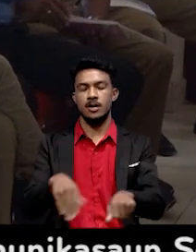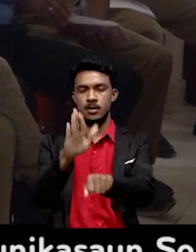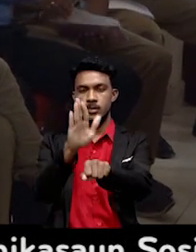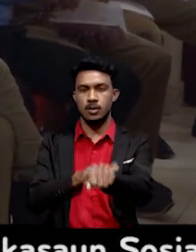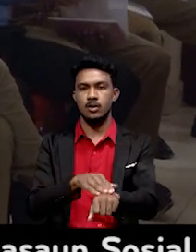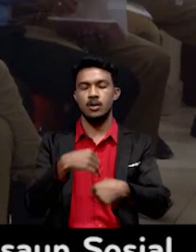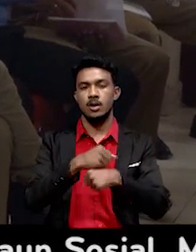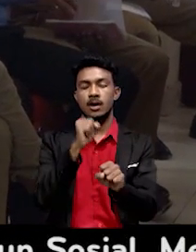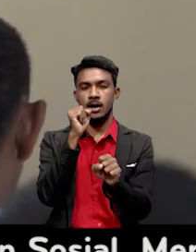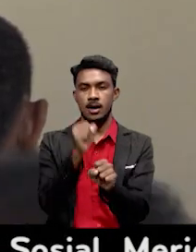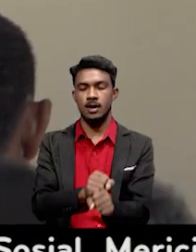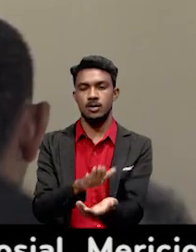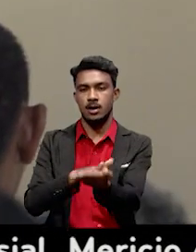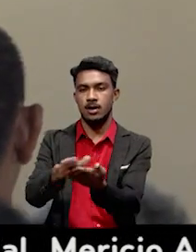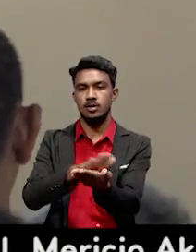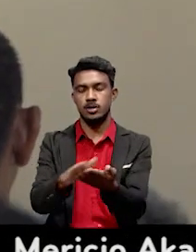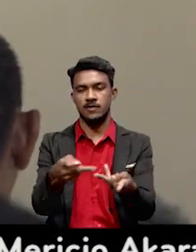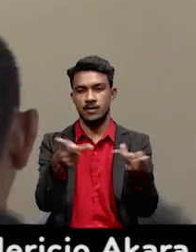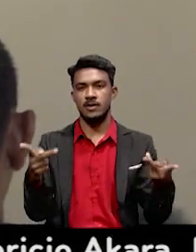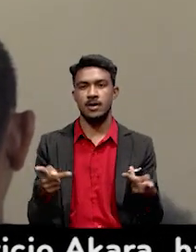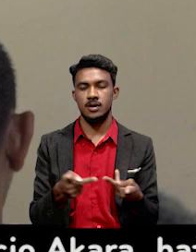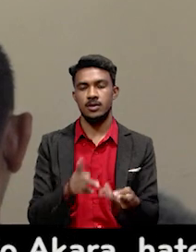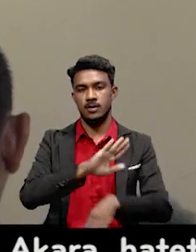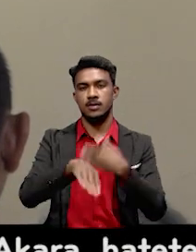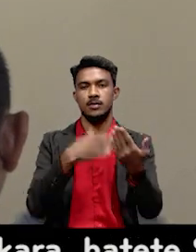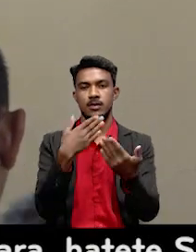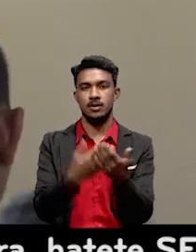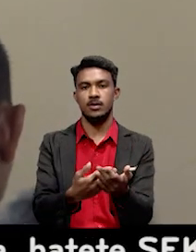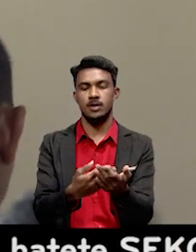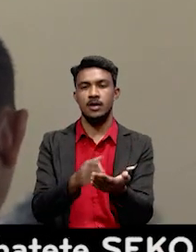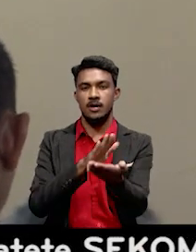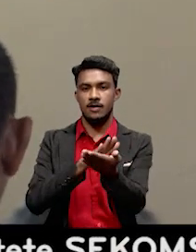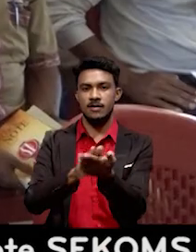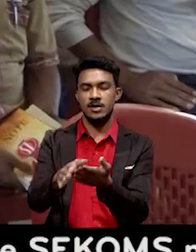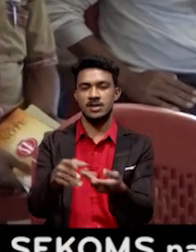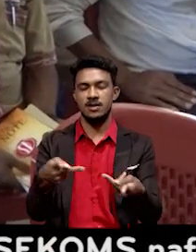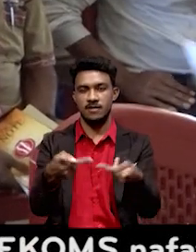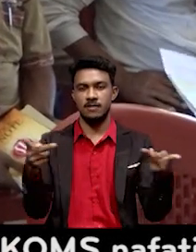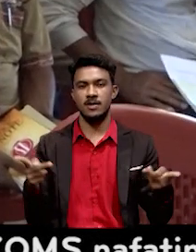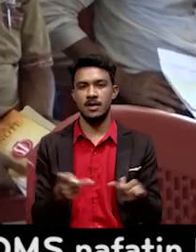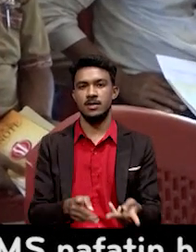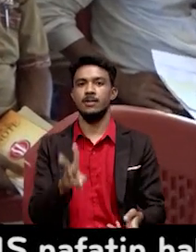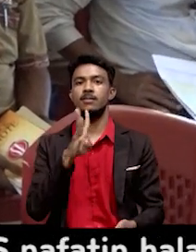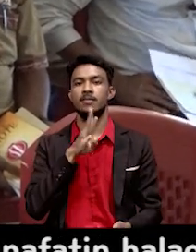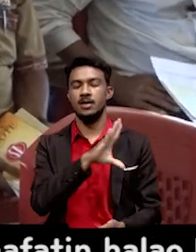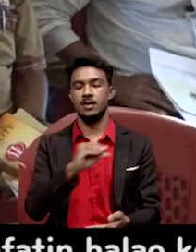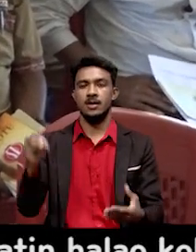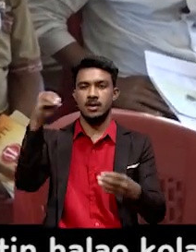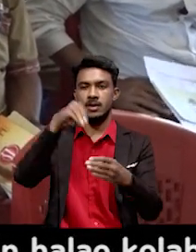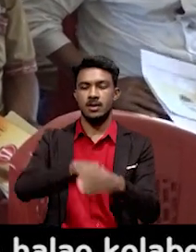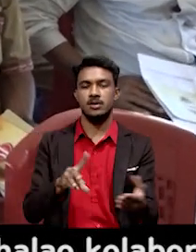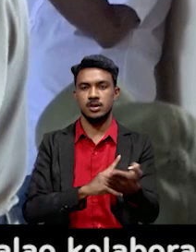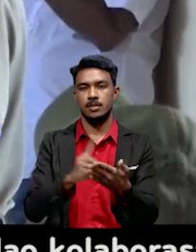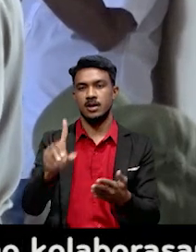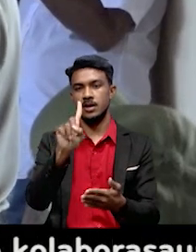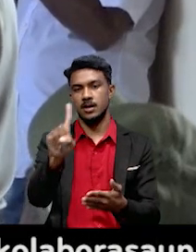limpeza geral ia suku no bairro laran. Fase tanki bidon kavalde, taube semana ida dala ida. Hamosa